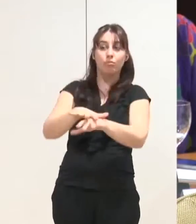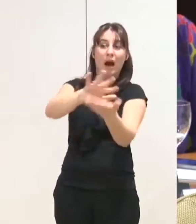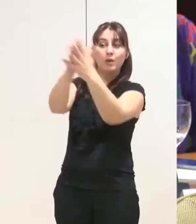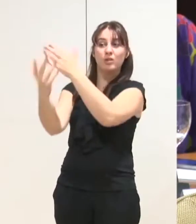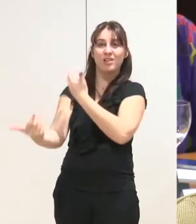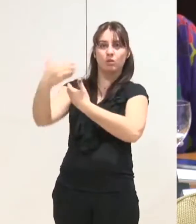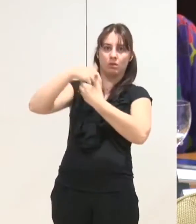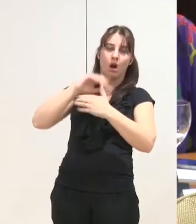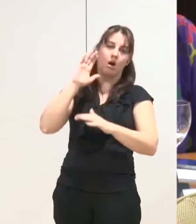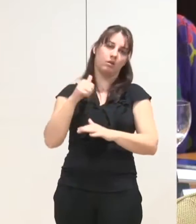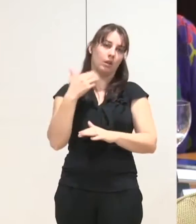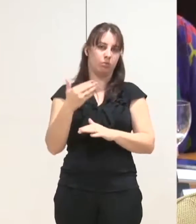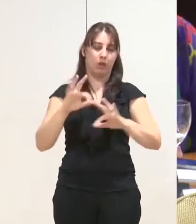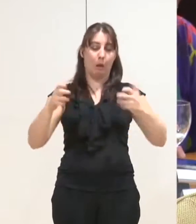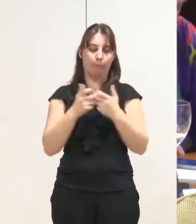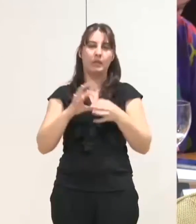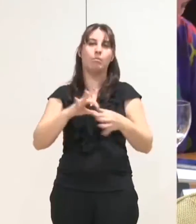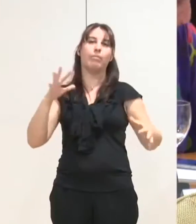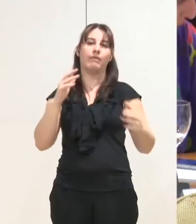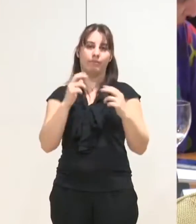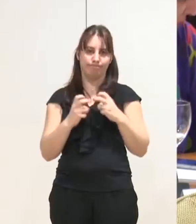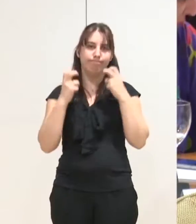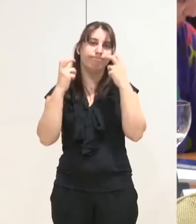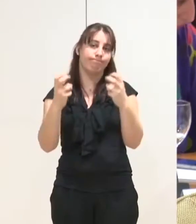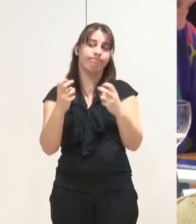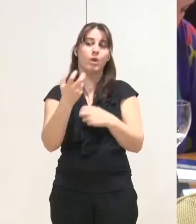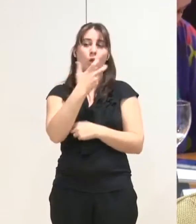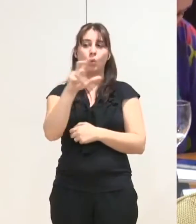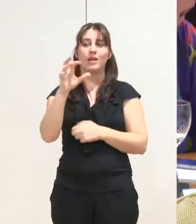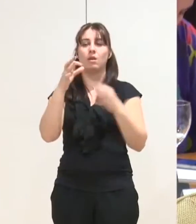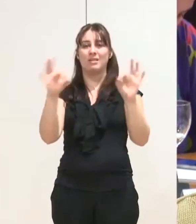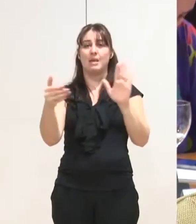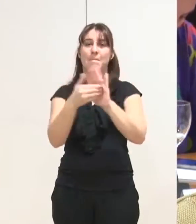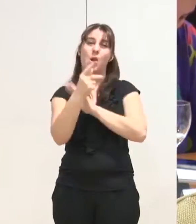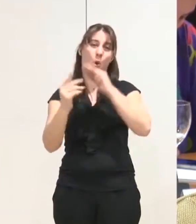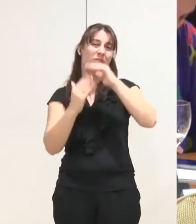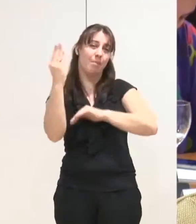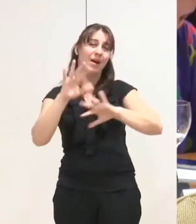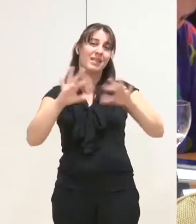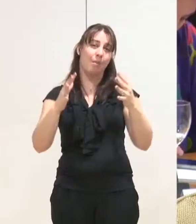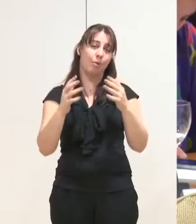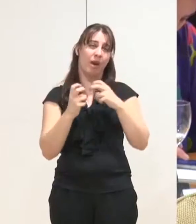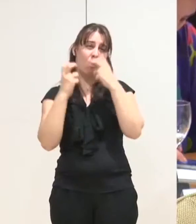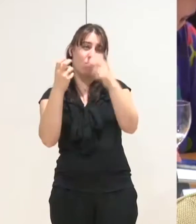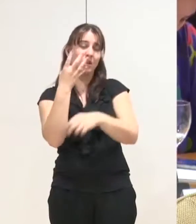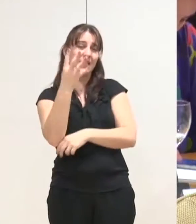permettent d'expliquer la différence de montant à un niveau de un peu plus de 310 000 €, soit